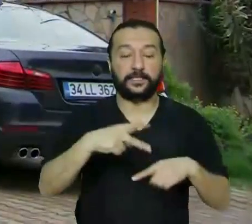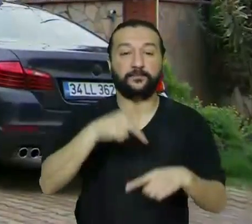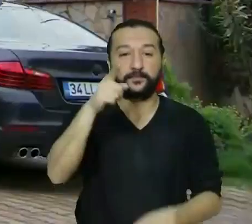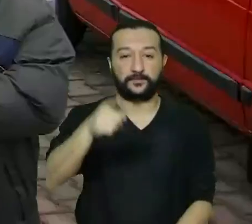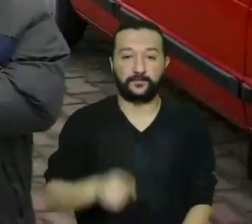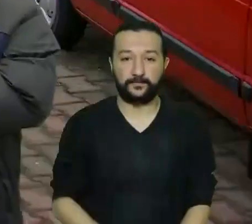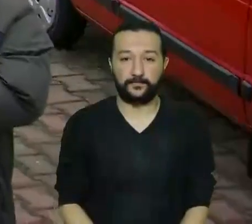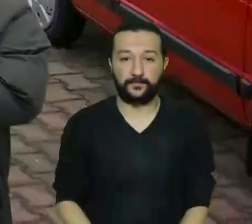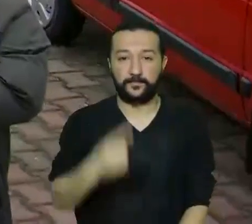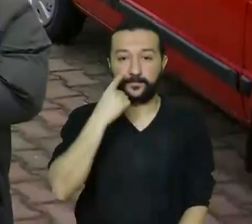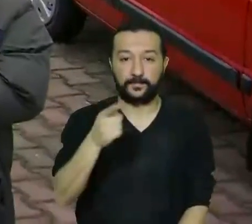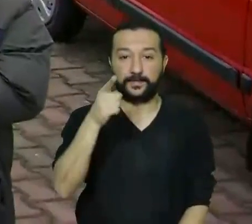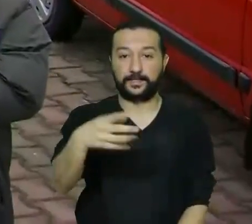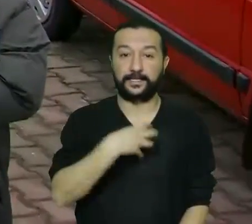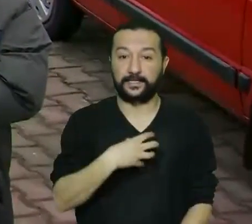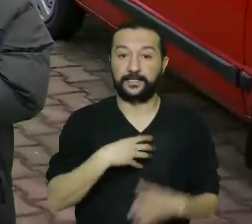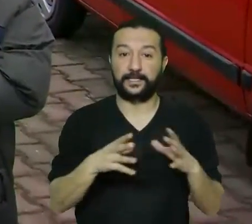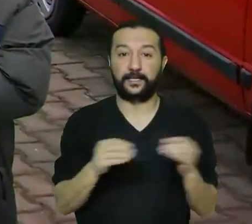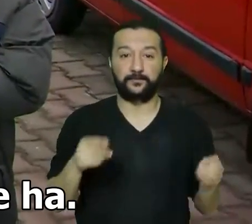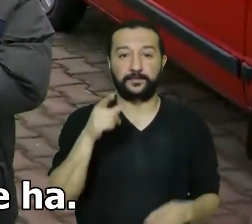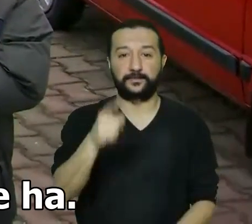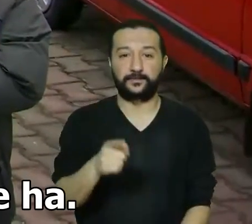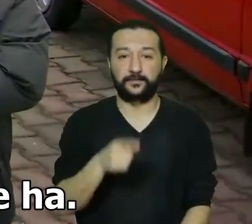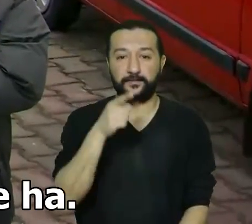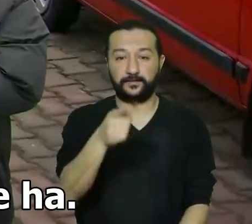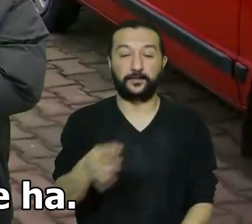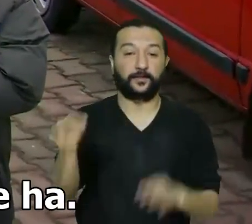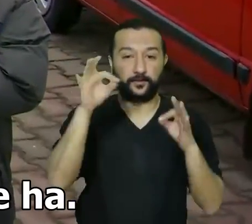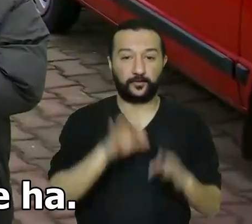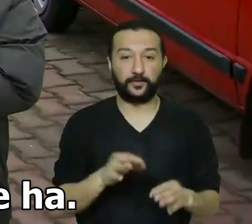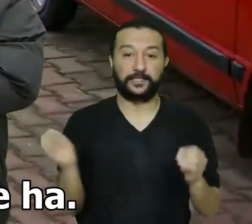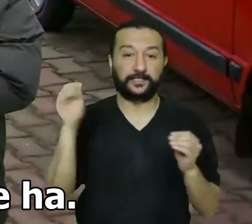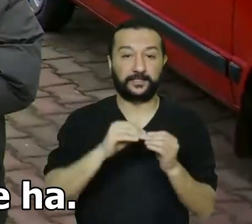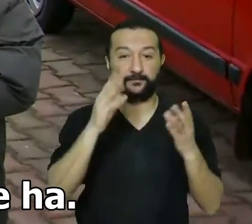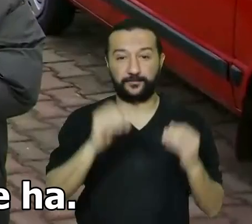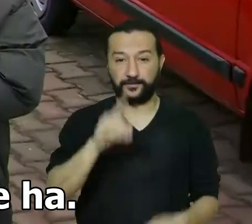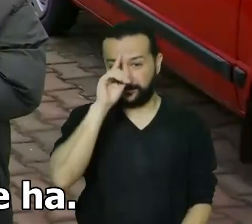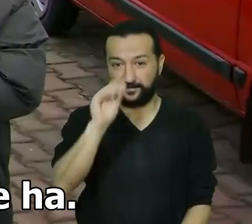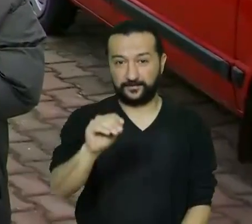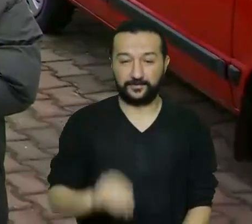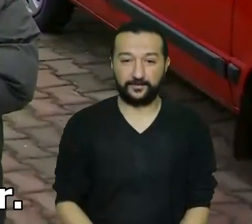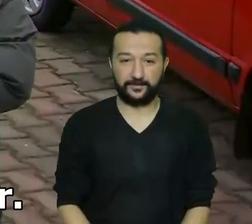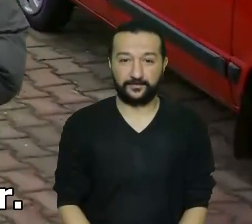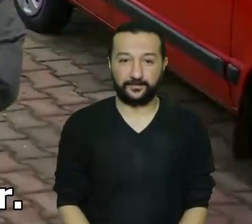Zerciğim! Bak, kendin kaybedersin. Döndüğünde zamlı olur tarifi ha.